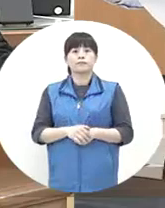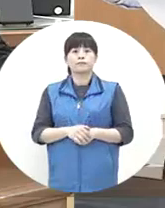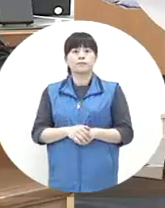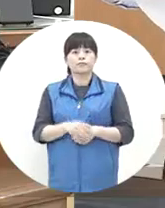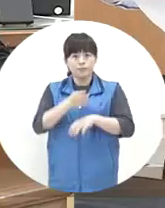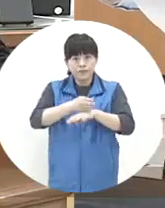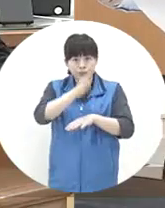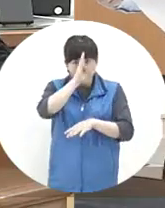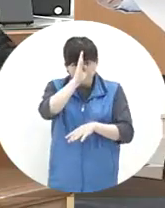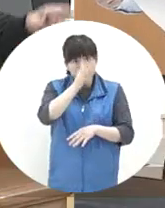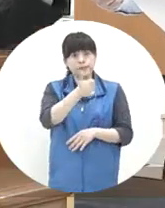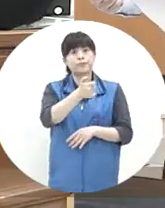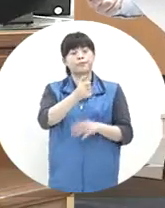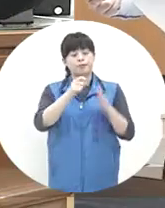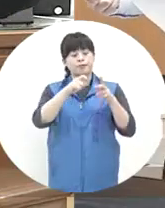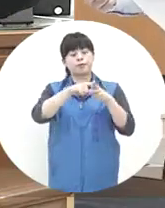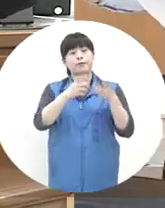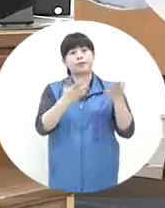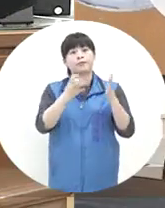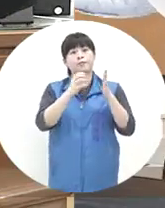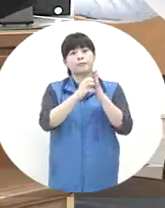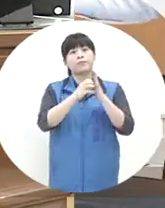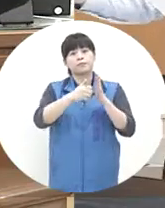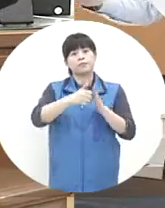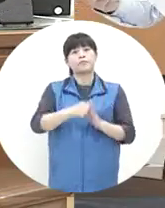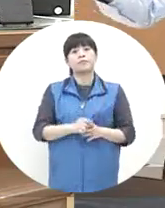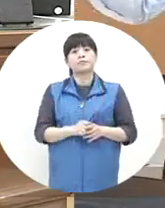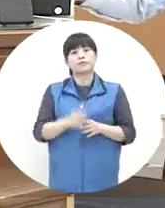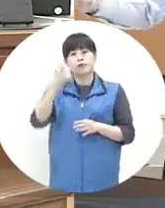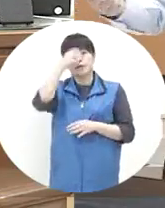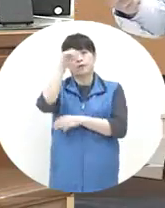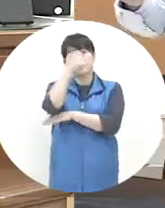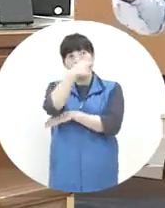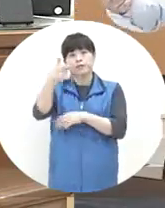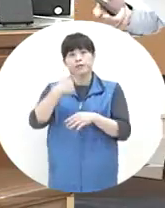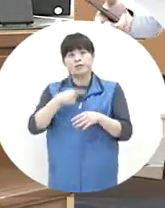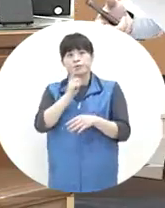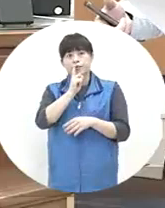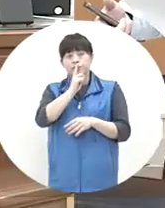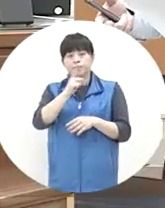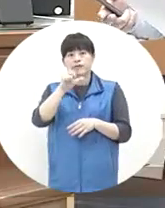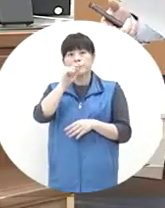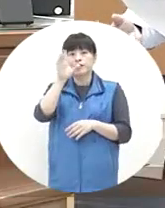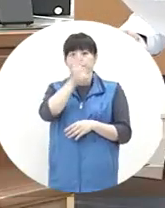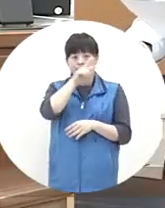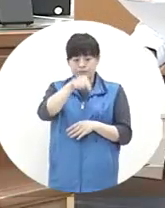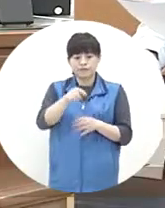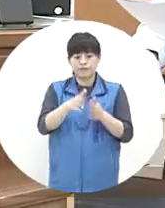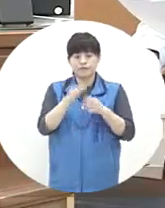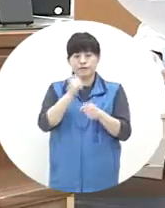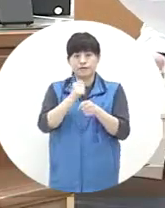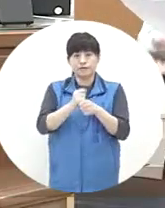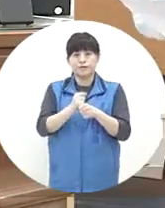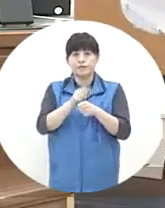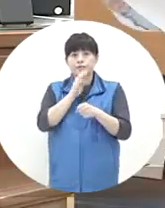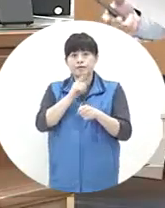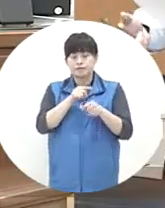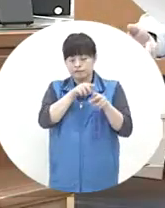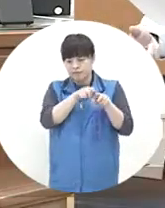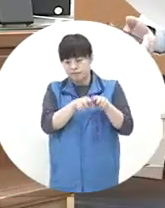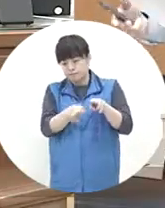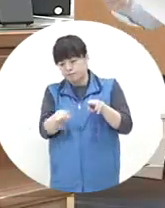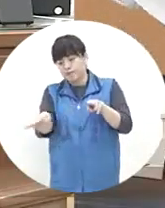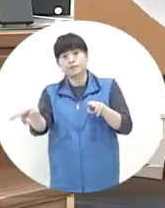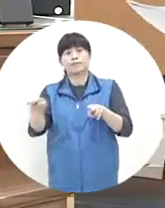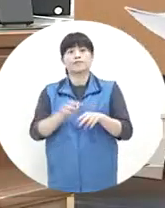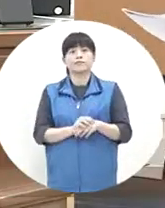感谢哈、哦、我们公务局啊哈、哦，因为从劳役员时代开始，我们就一直在讲说莺歌这边要做一个匝道，好、哦、啊，这个匝道